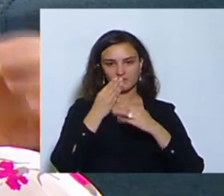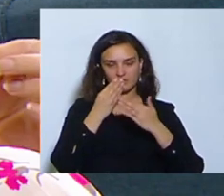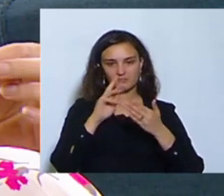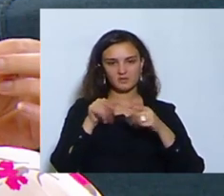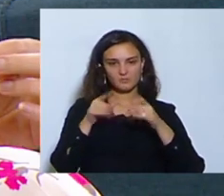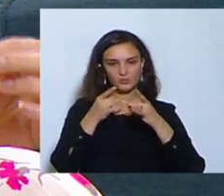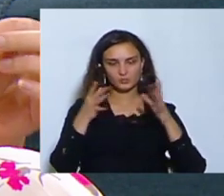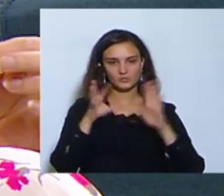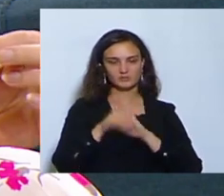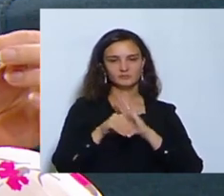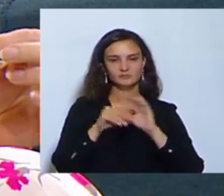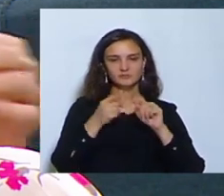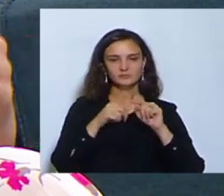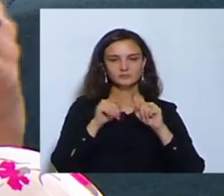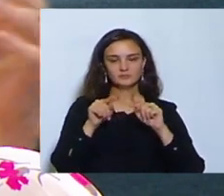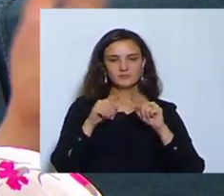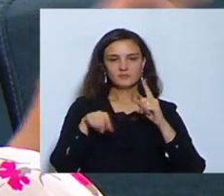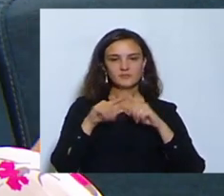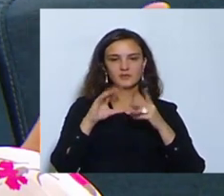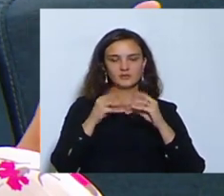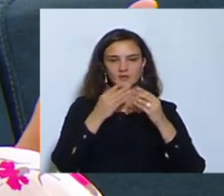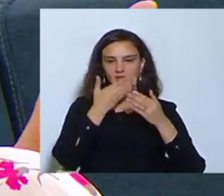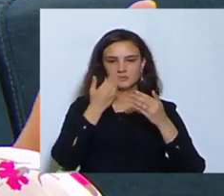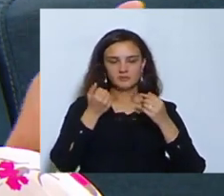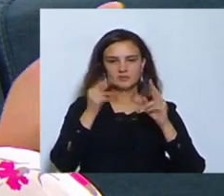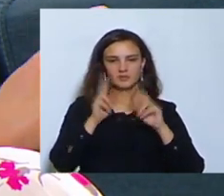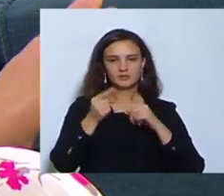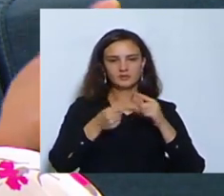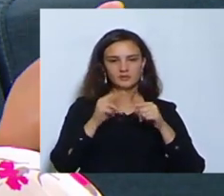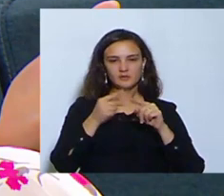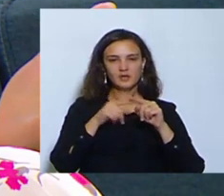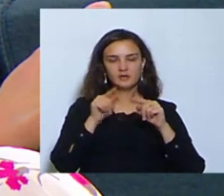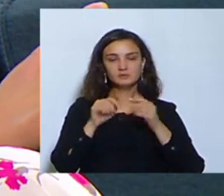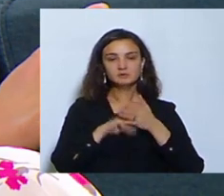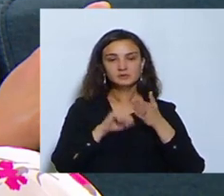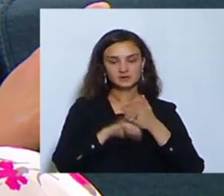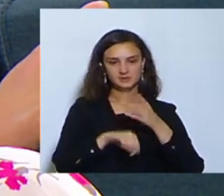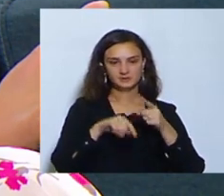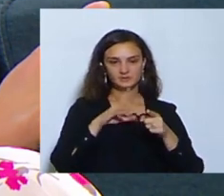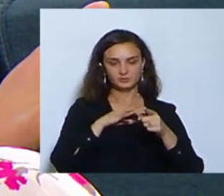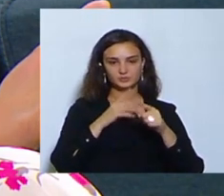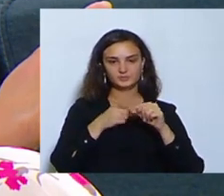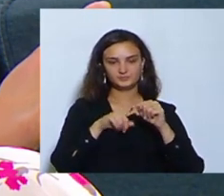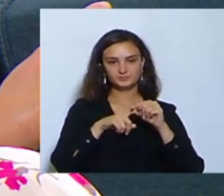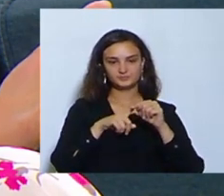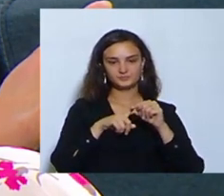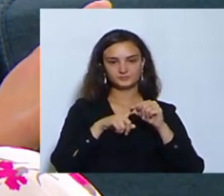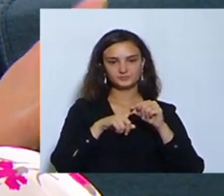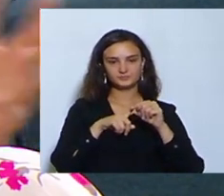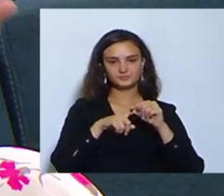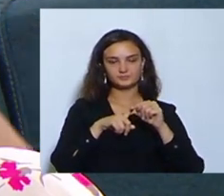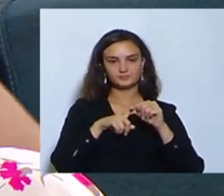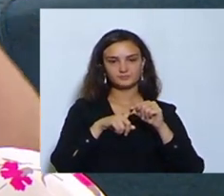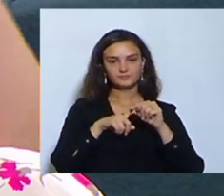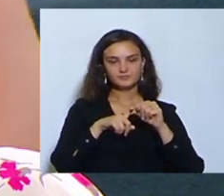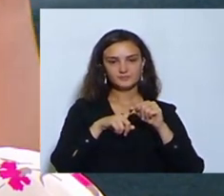იმ კულტურებში, რომლებშიც ისინი საერთოდ არ არსებობდა ტრადიციულად და ამის წინაპირობა როგორც წესი იყო ინდუსტრიალიზაცია, როგორც წესი ეს